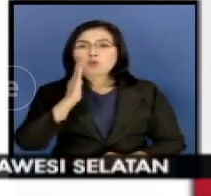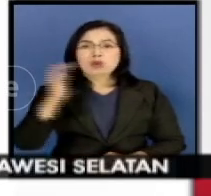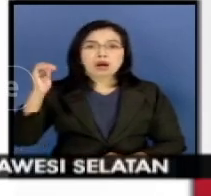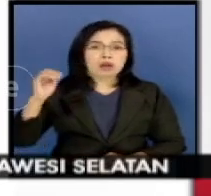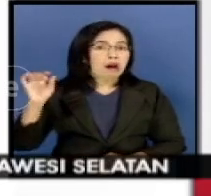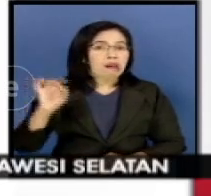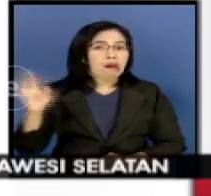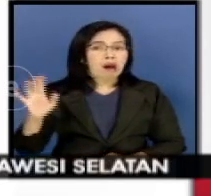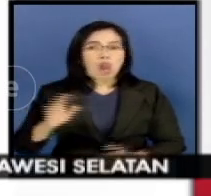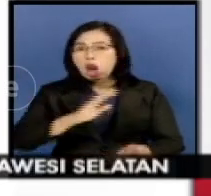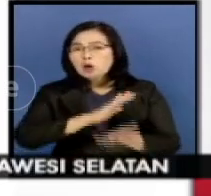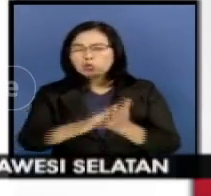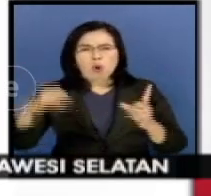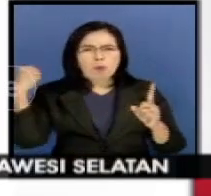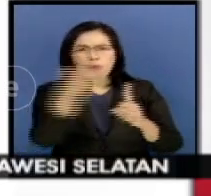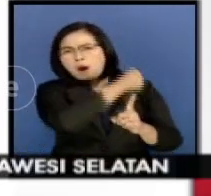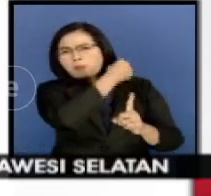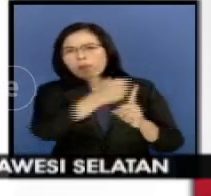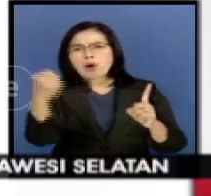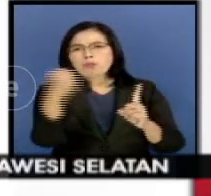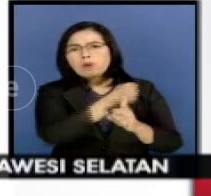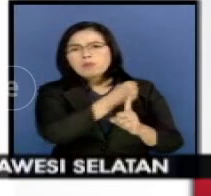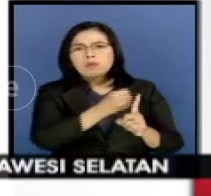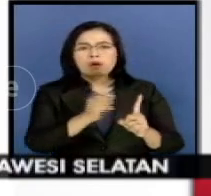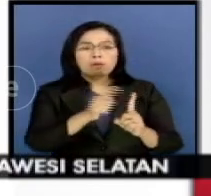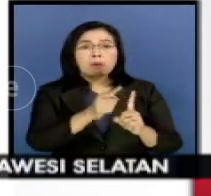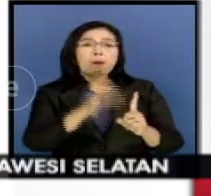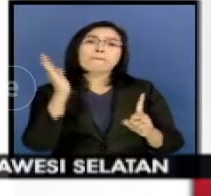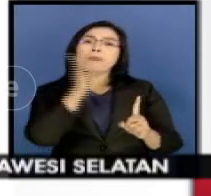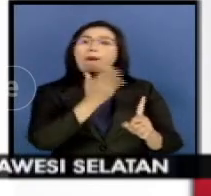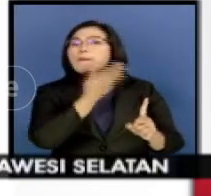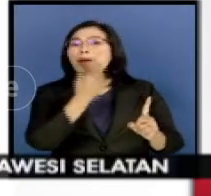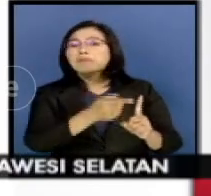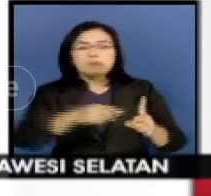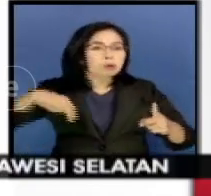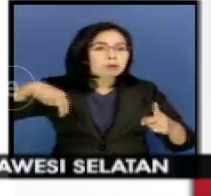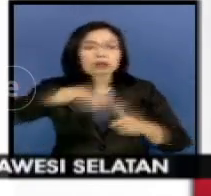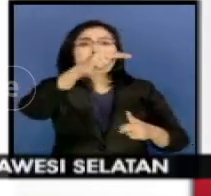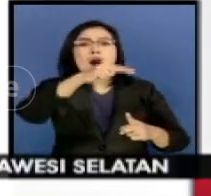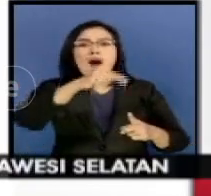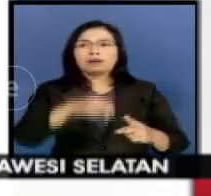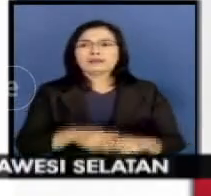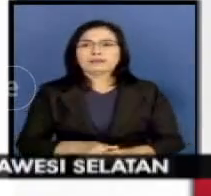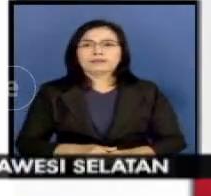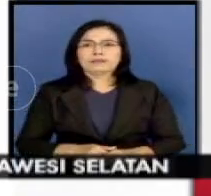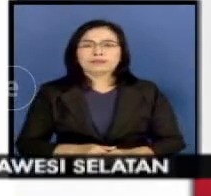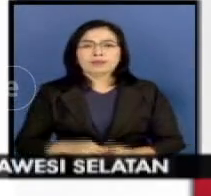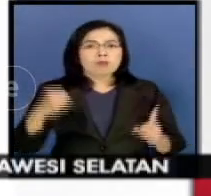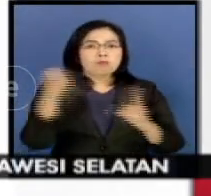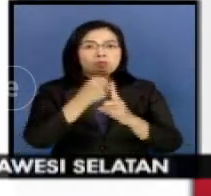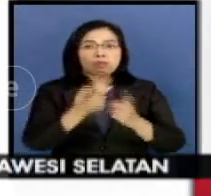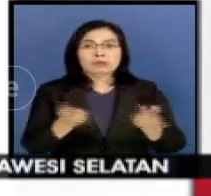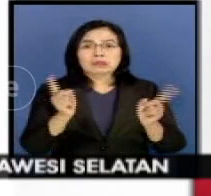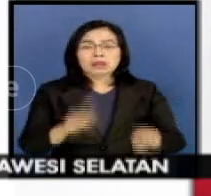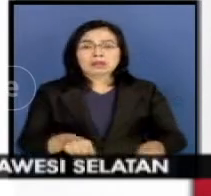menganiaya korban dengan cara dipukul ditampar dan juga ditendang aksi penganiayaan ini diketahui terjadi